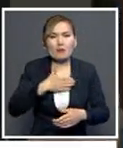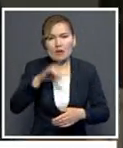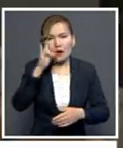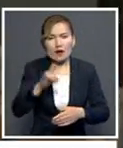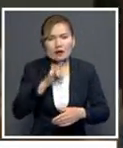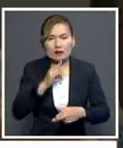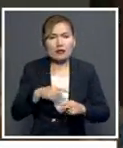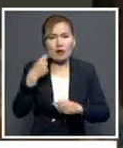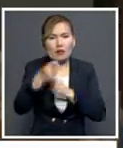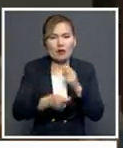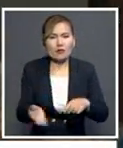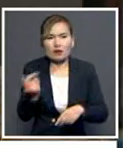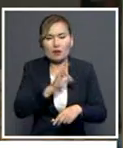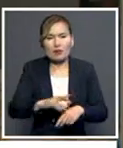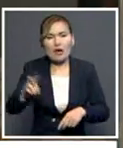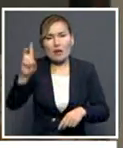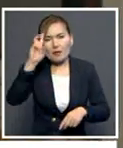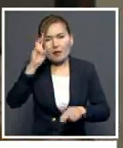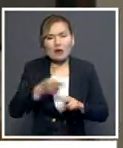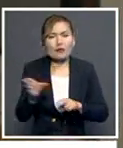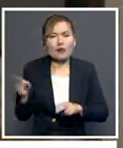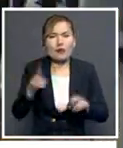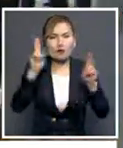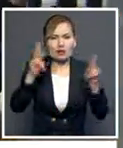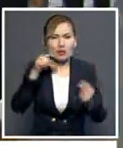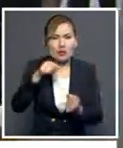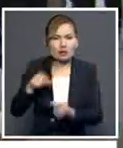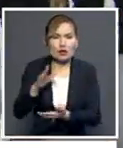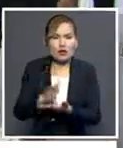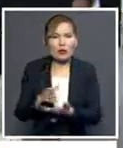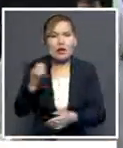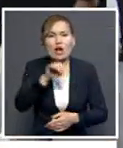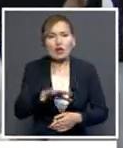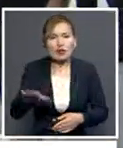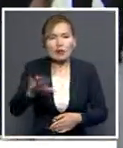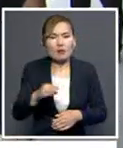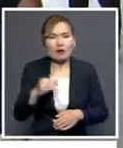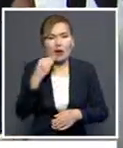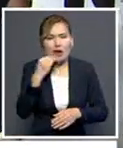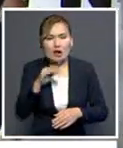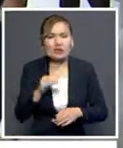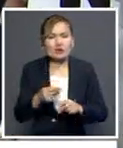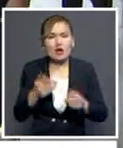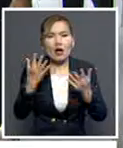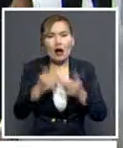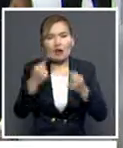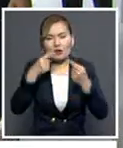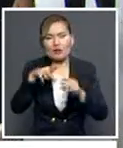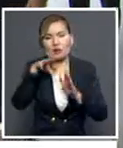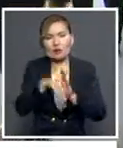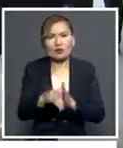тұрғыдан таза әрі мемлекеттік стандарттарға толық сай. Жиһаз Европаның заманауи құрал жабдығымен